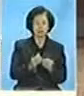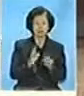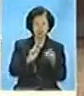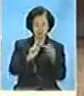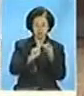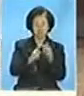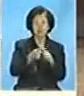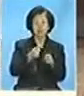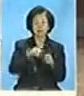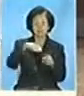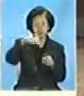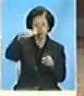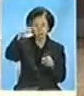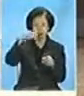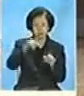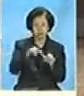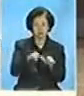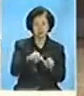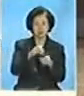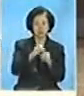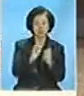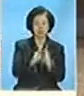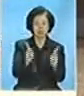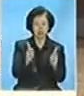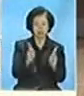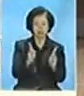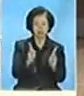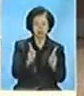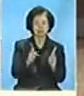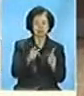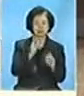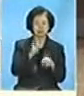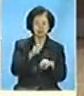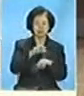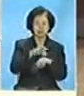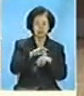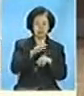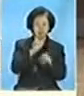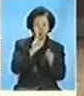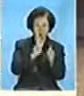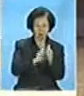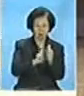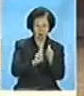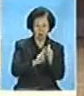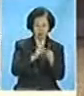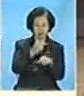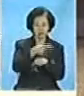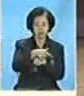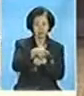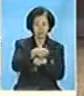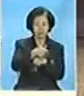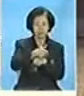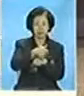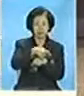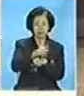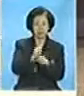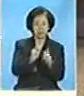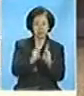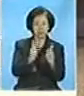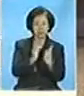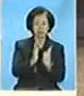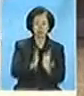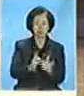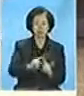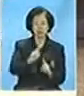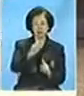พื่อนๆพี่ๆที่อยู่ในกรรมธิการให้ดำรงตำแหน่งรองประธานกรรมธิการคนที่1